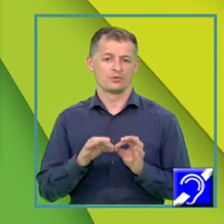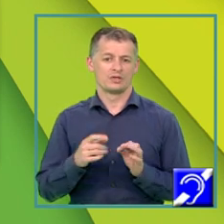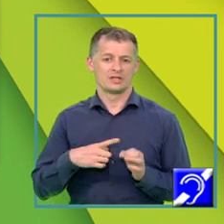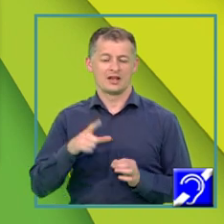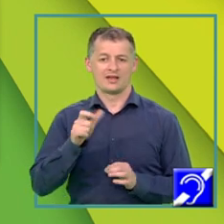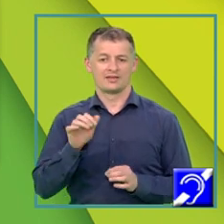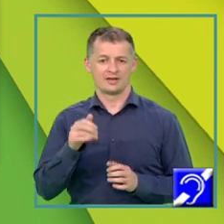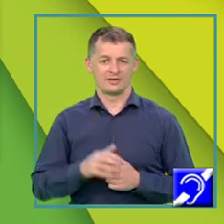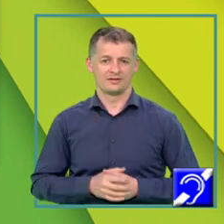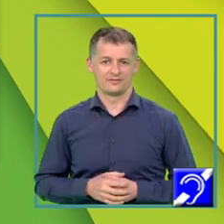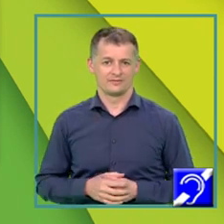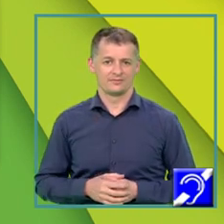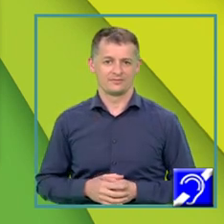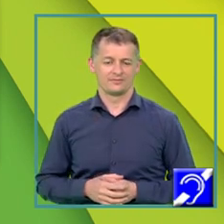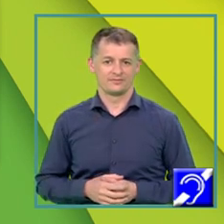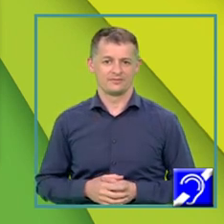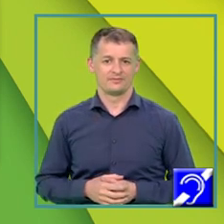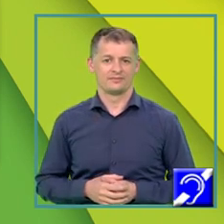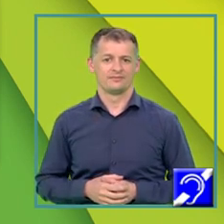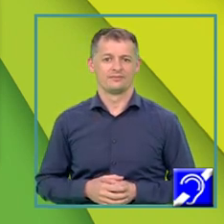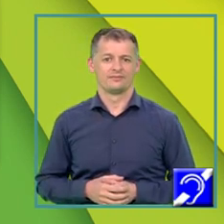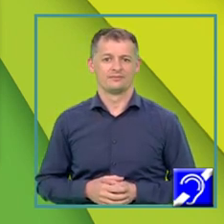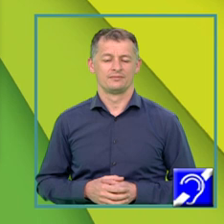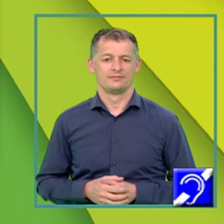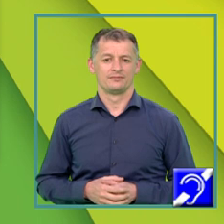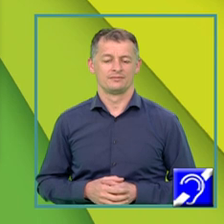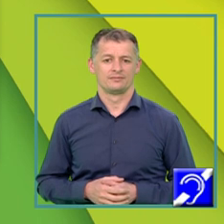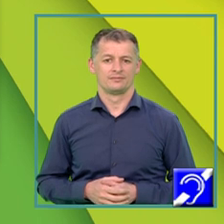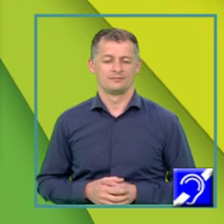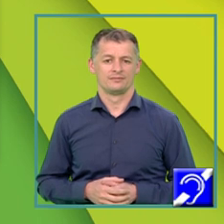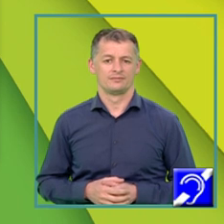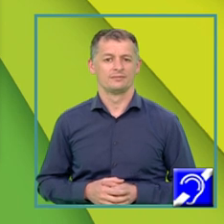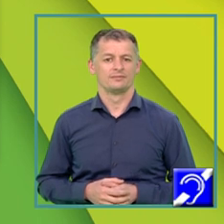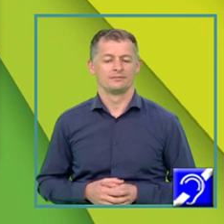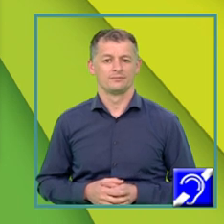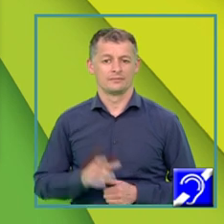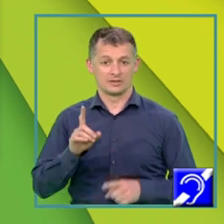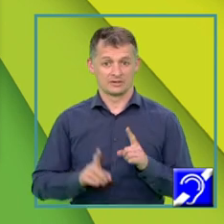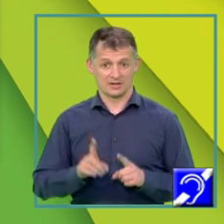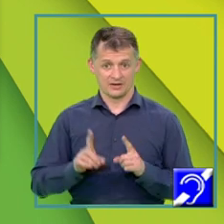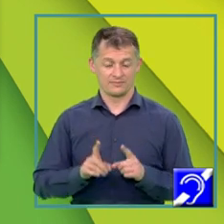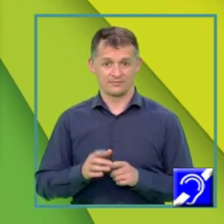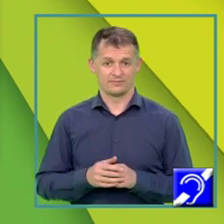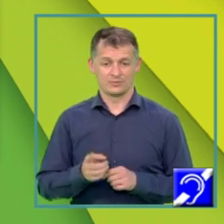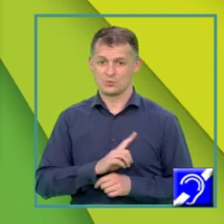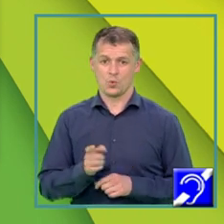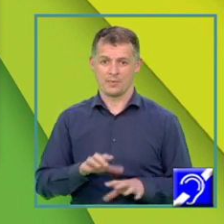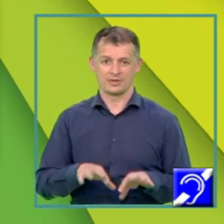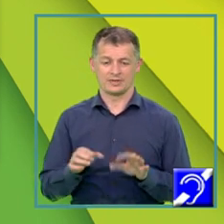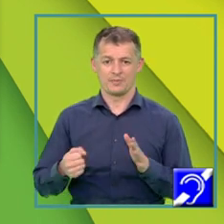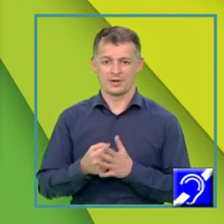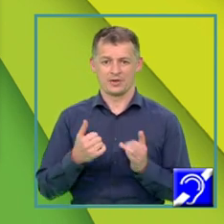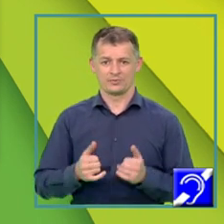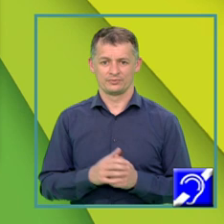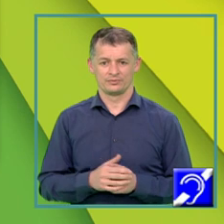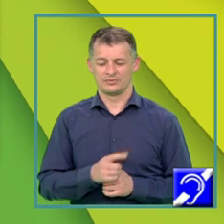is digits din biblioteca si și type în caz afirmativ dacă nu am găsit până acum